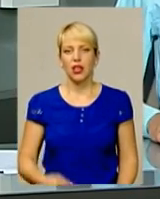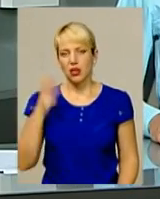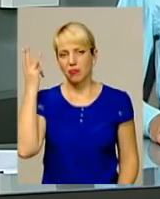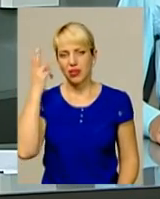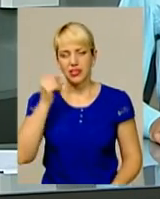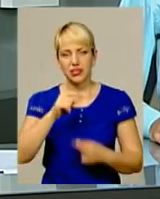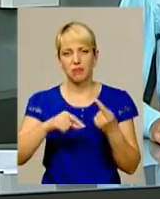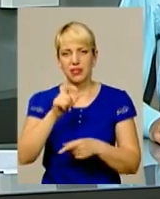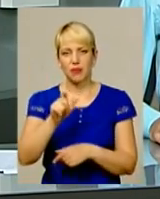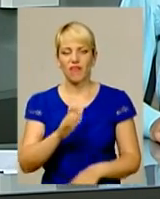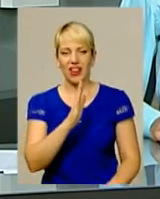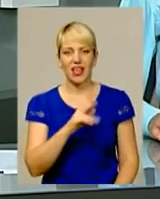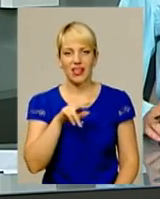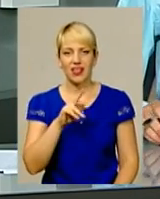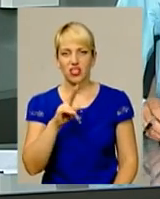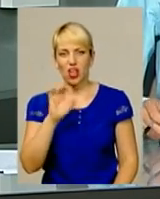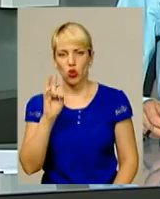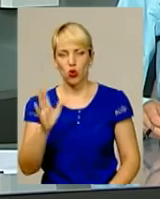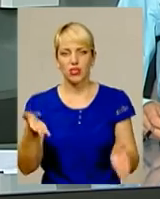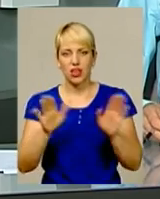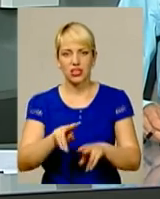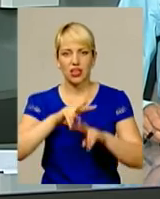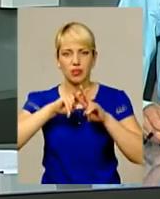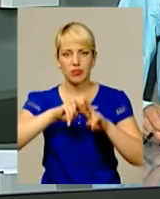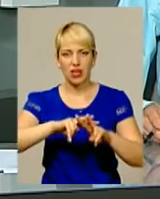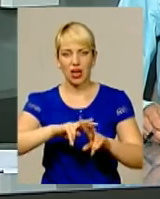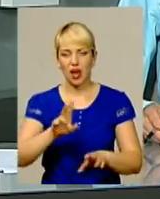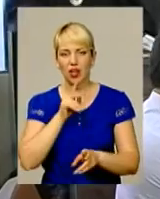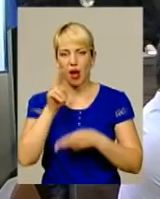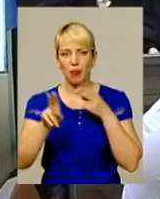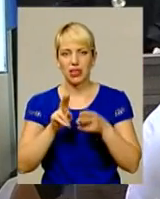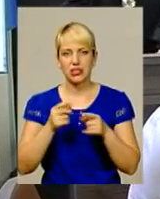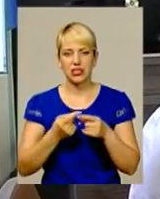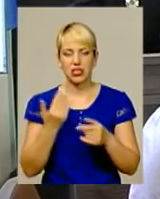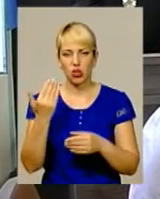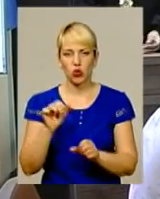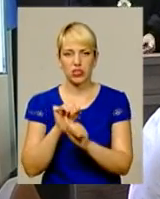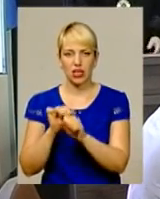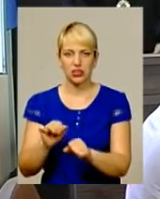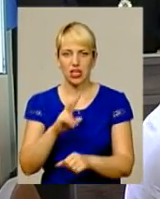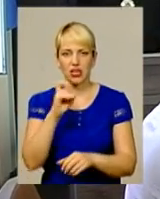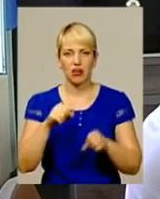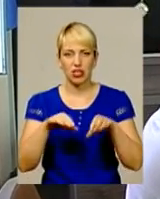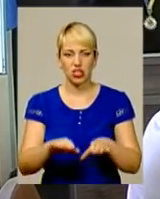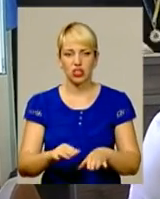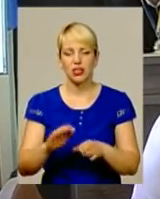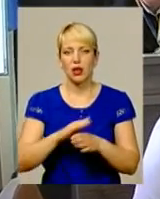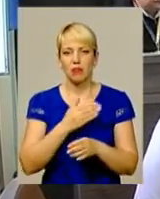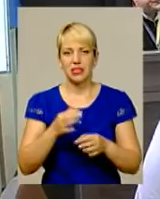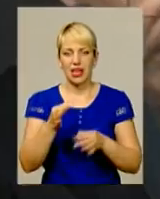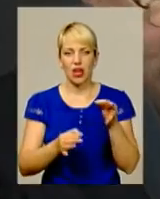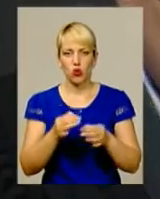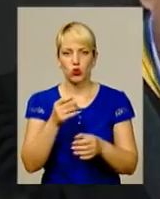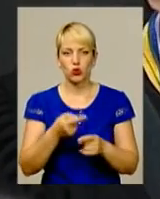Хмельницький бізнесмен Валерій Дьяченко залишатиметься за ґратами. Апеляційна скарга його захисника на рішення Хмельницького міськрайонного